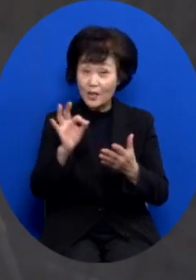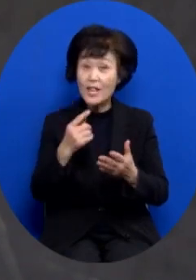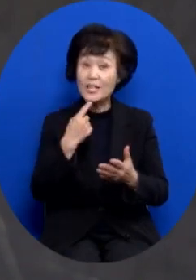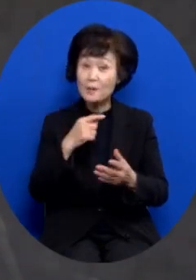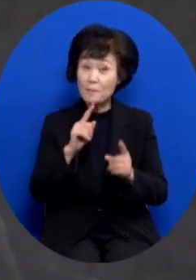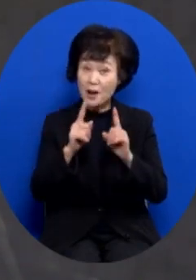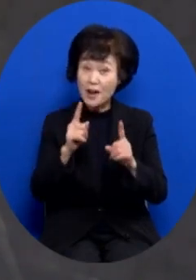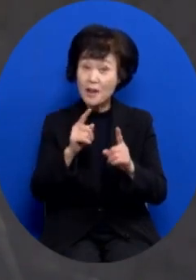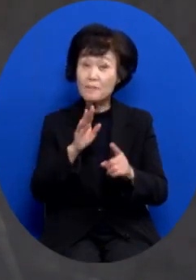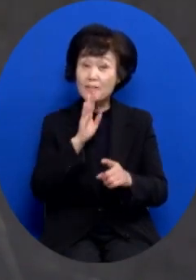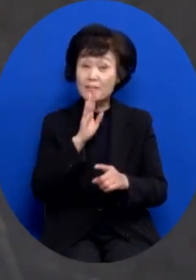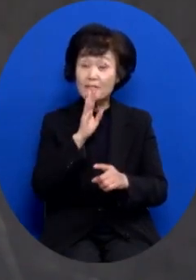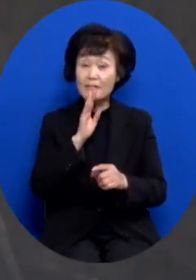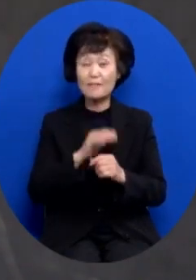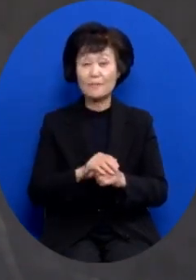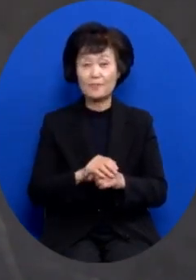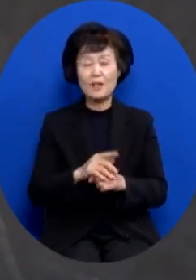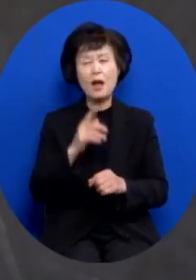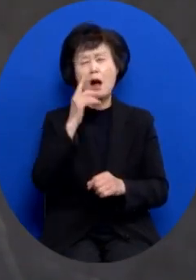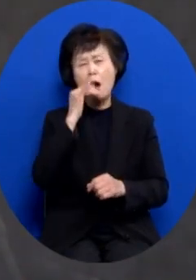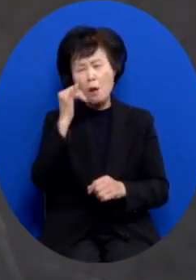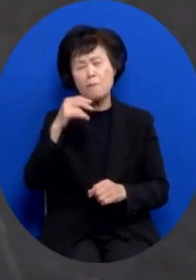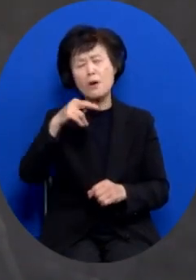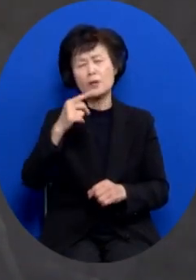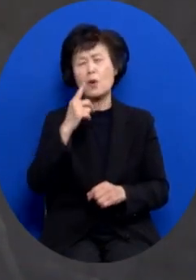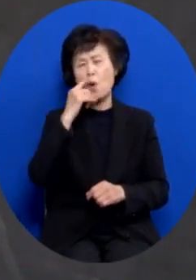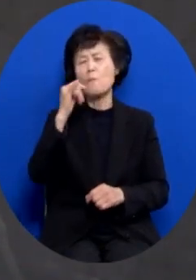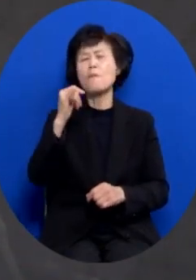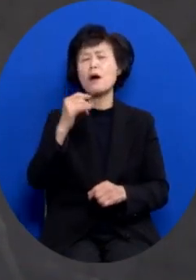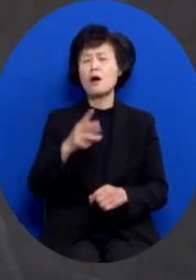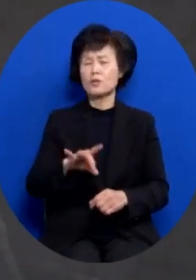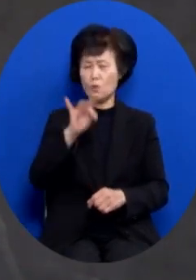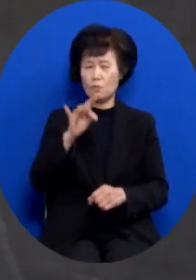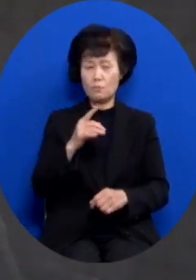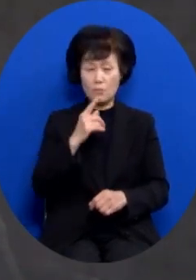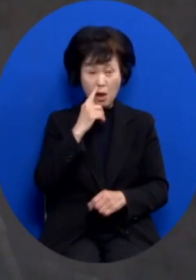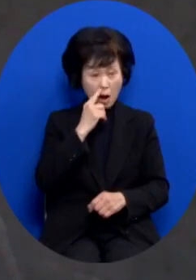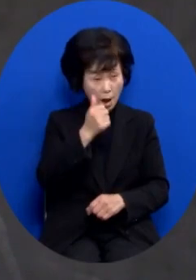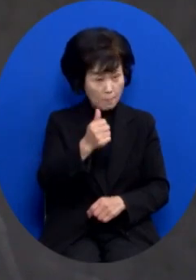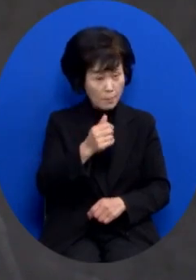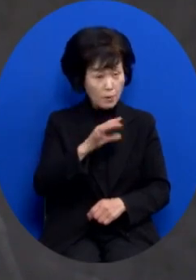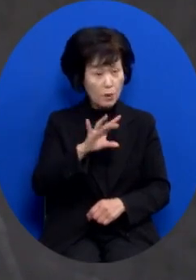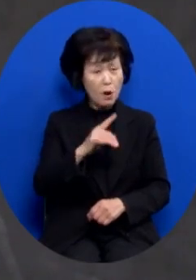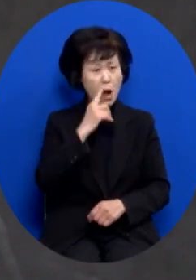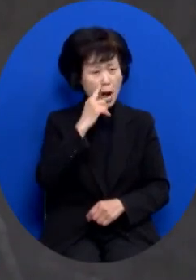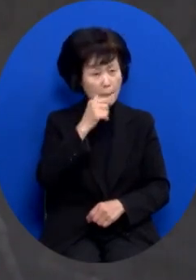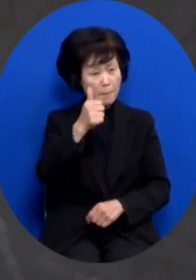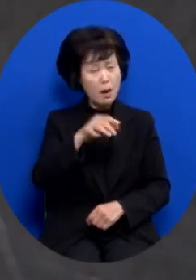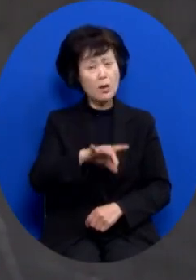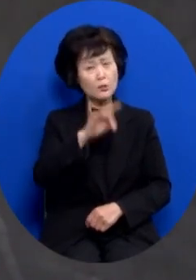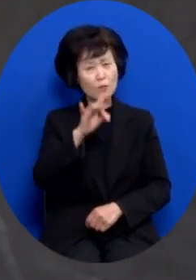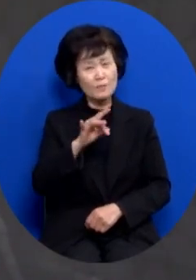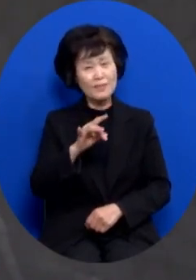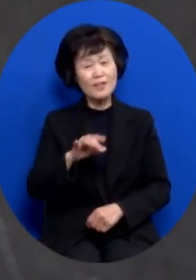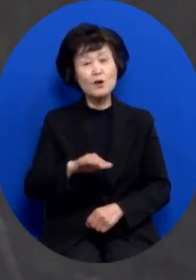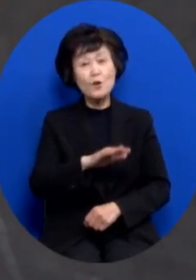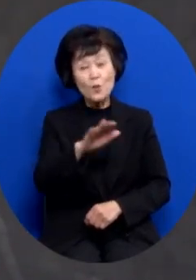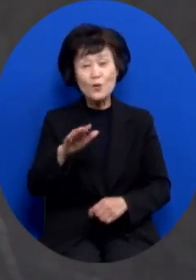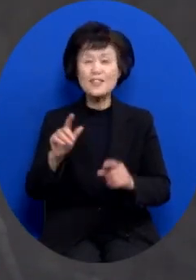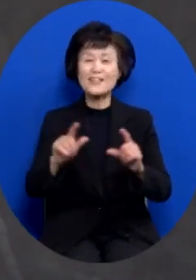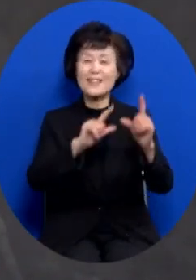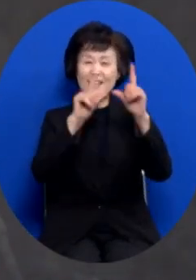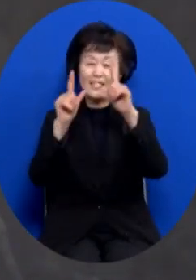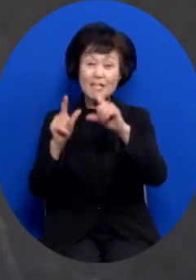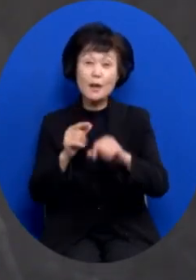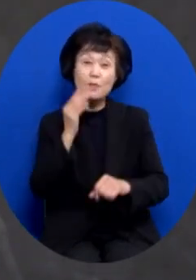중에 엄마도 엄마가 처음이야 아빠도 아빠가 처음이야 우리의 삶에